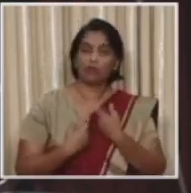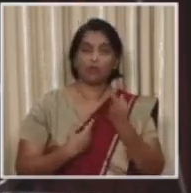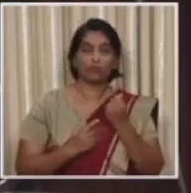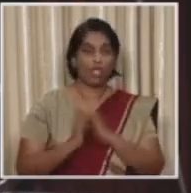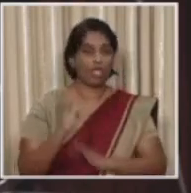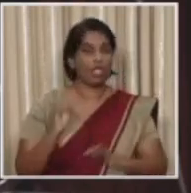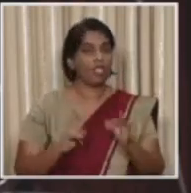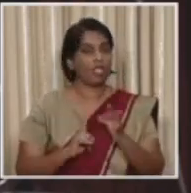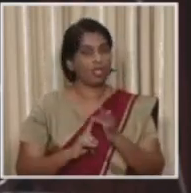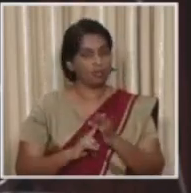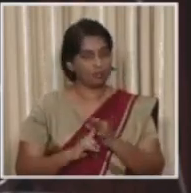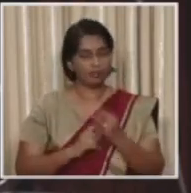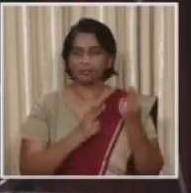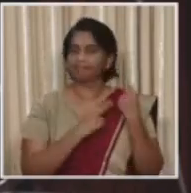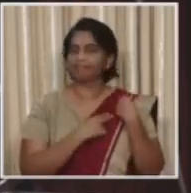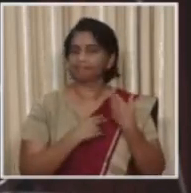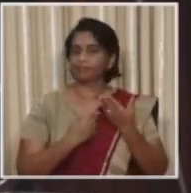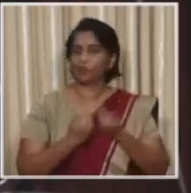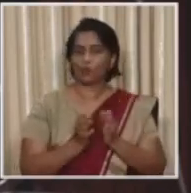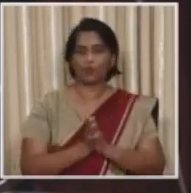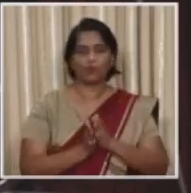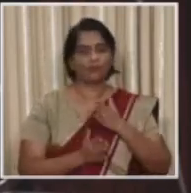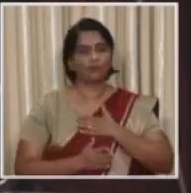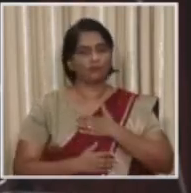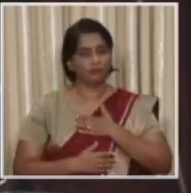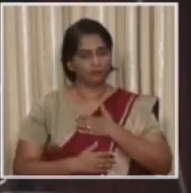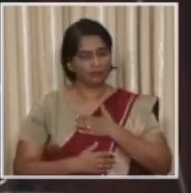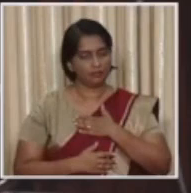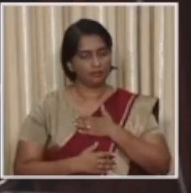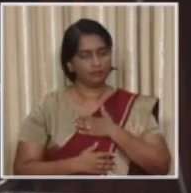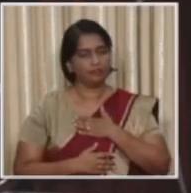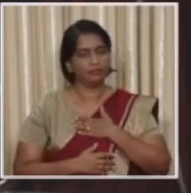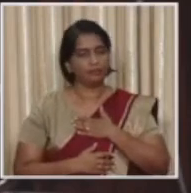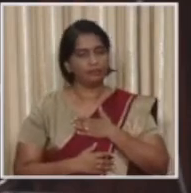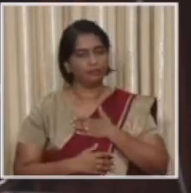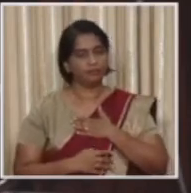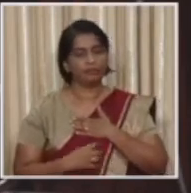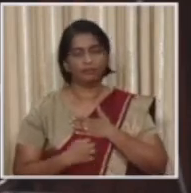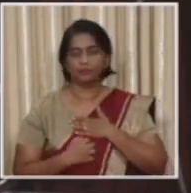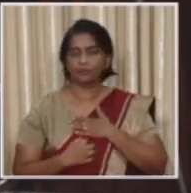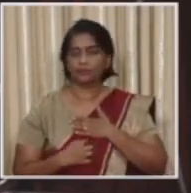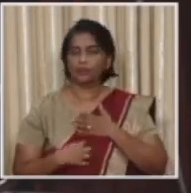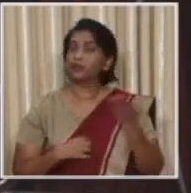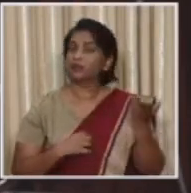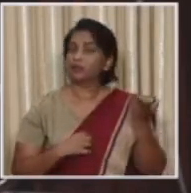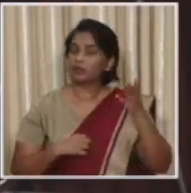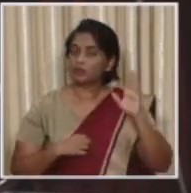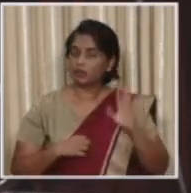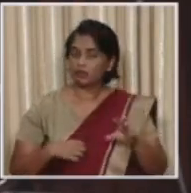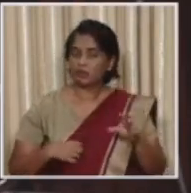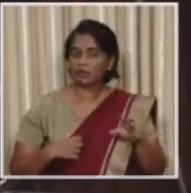අමාත්‍ය ඇමති ධූරය තමන් යටතේ රඳවාගෙන සිටිනවා. එතකොට මේ